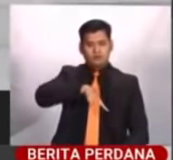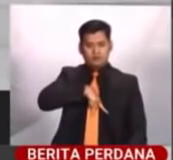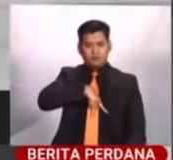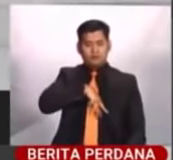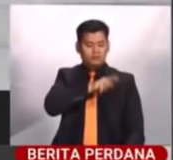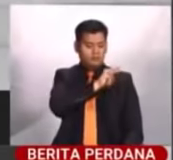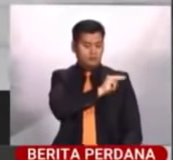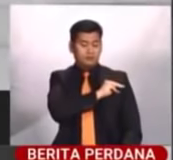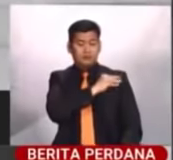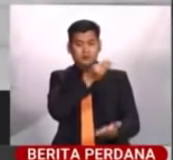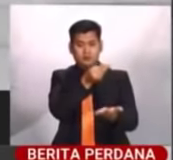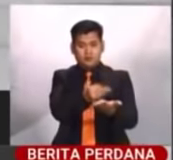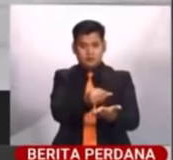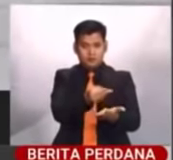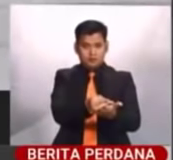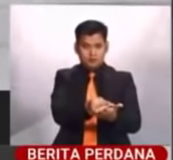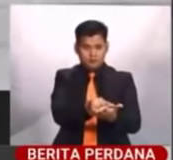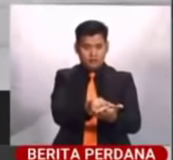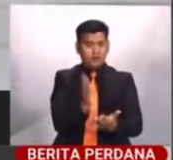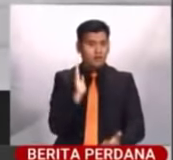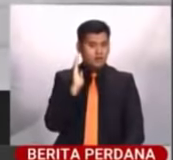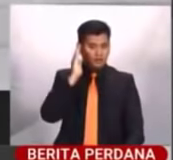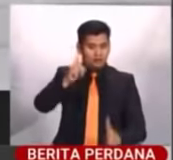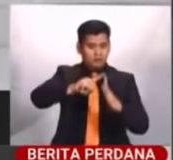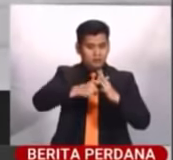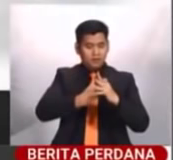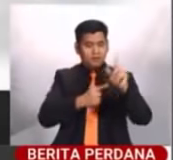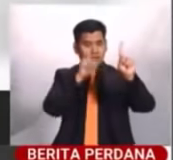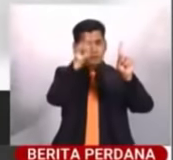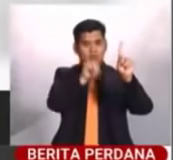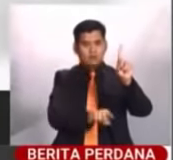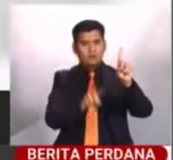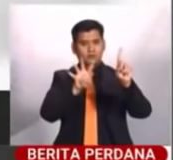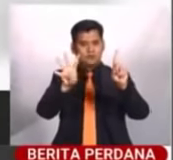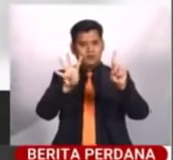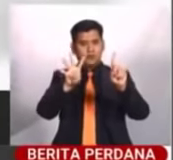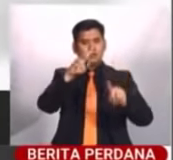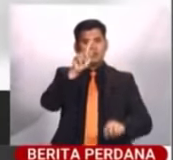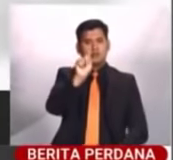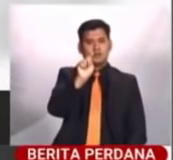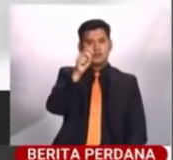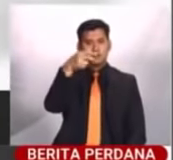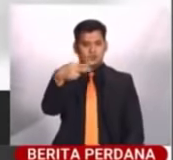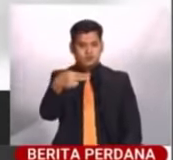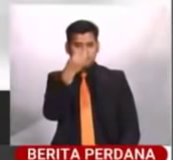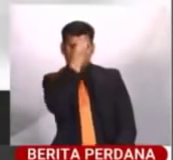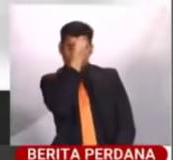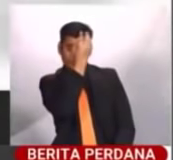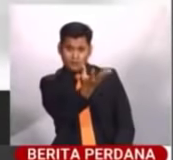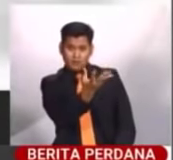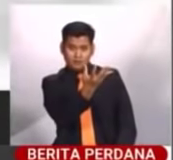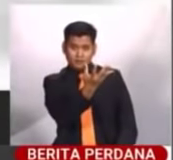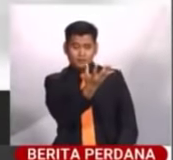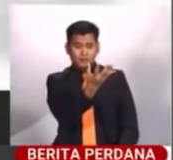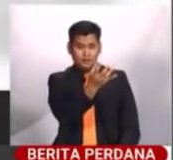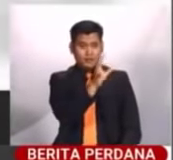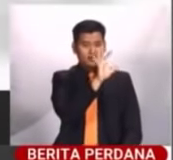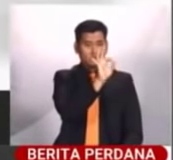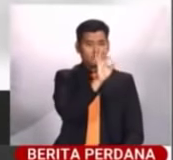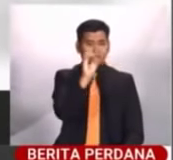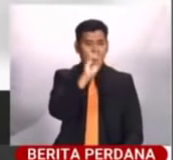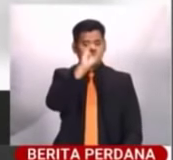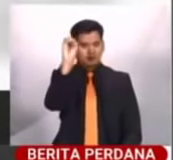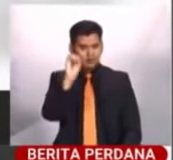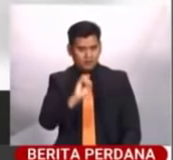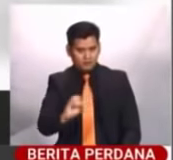Kementerian Kewangan berkuat kuasa 1 April ini. TH dalam satu kenyataan media menjelaskan 90% daripada